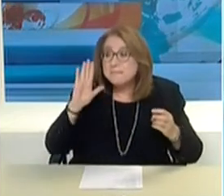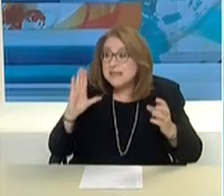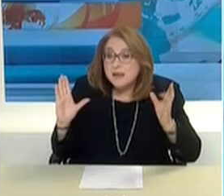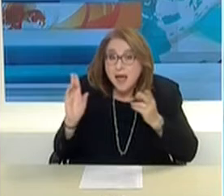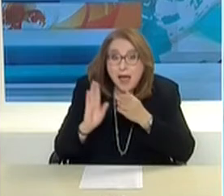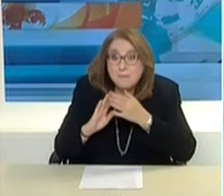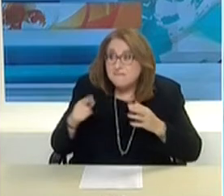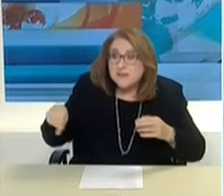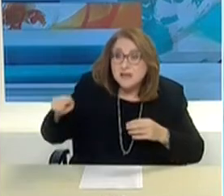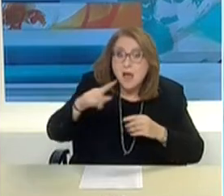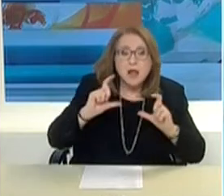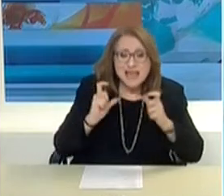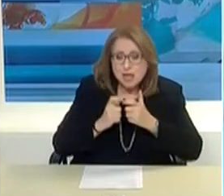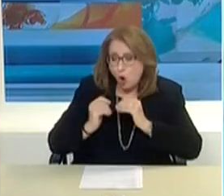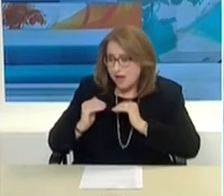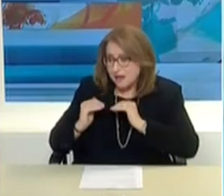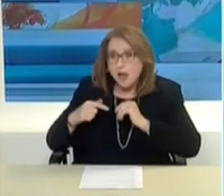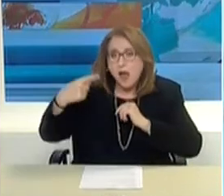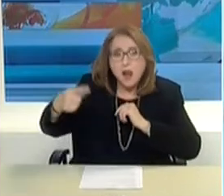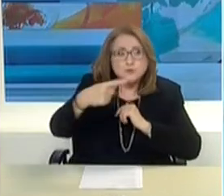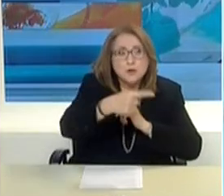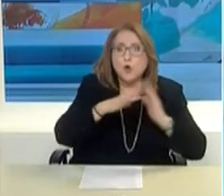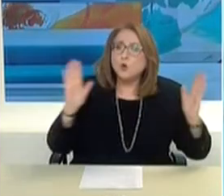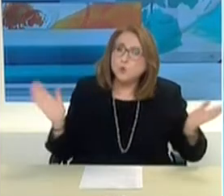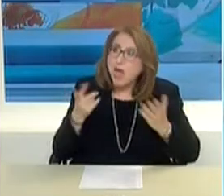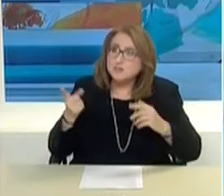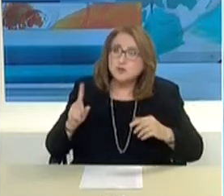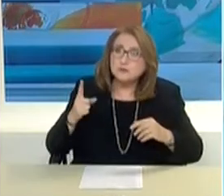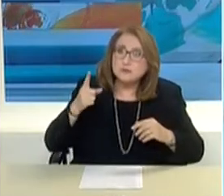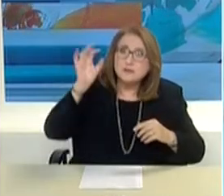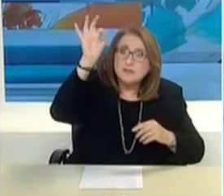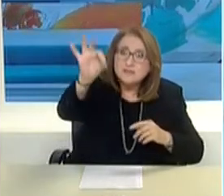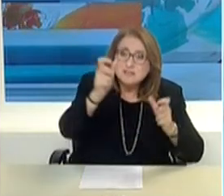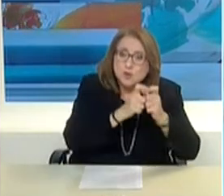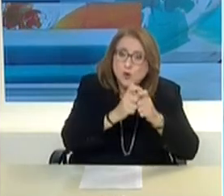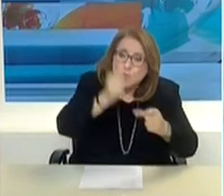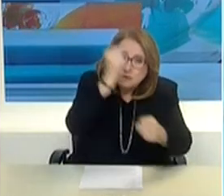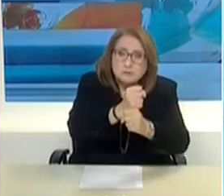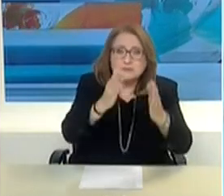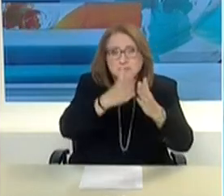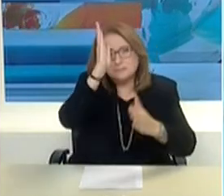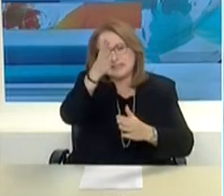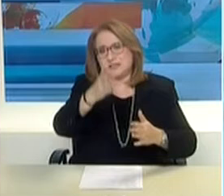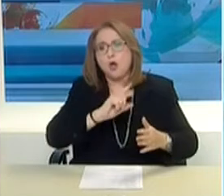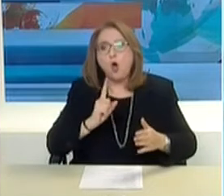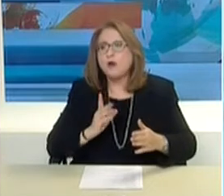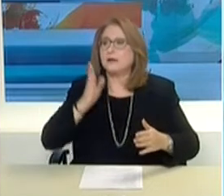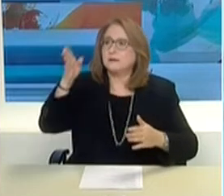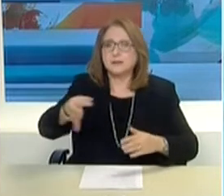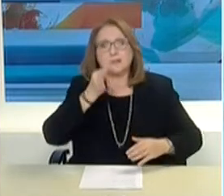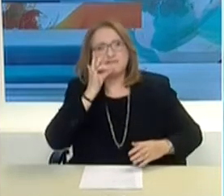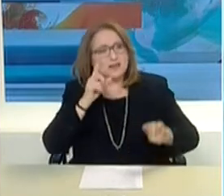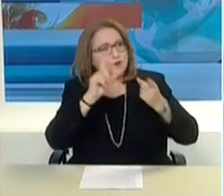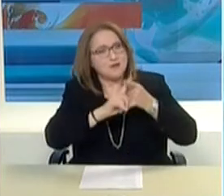σε επαφή εκεί που ταξιδεύετε, στην τοπική κοινωνία. Να μείνετε στο σπίτι σας, να μην μεταδώσετε την